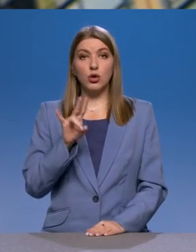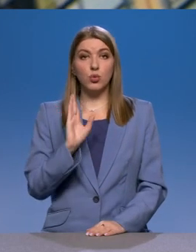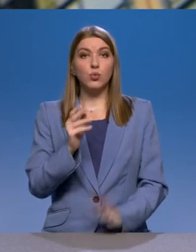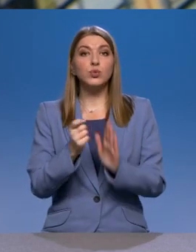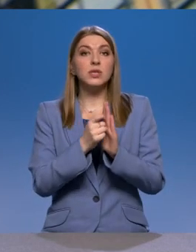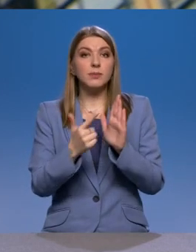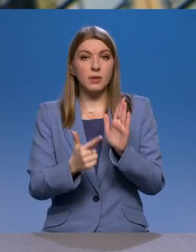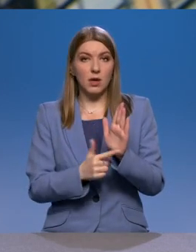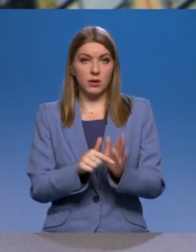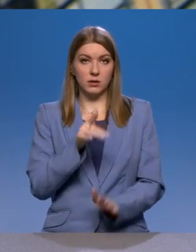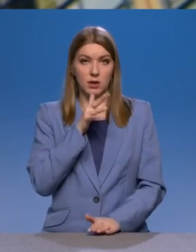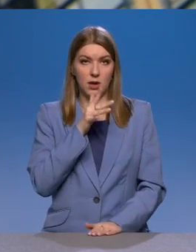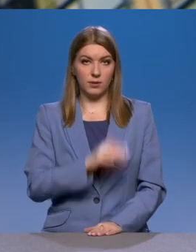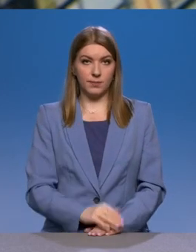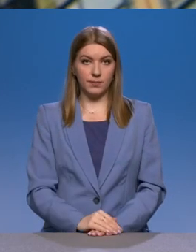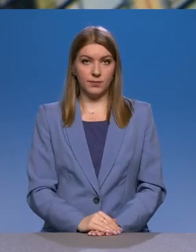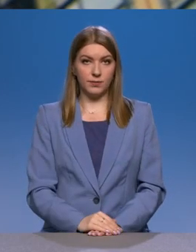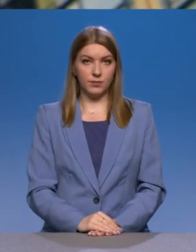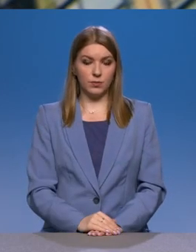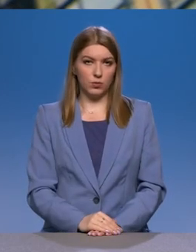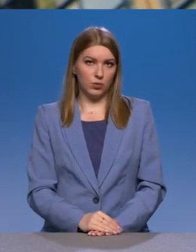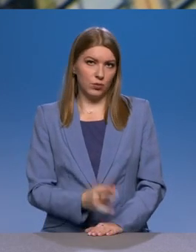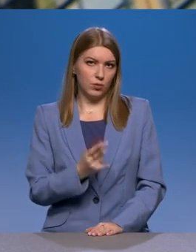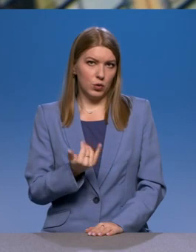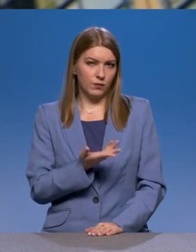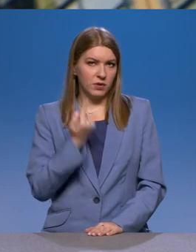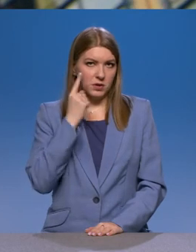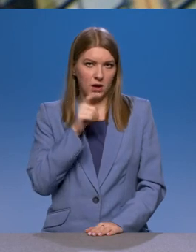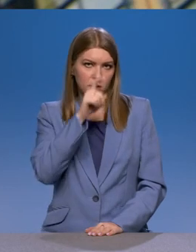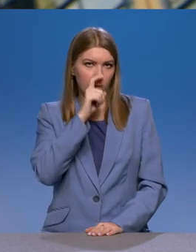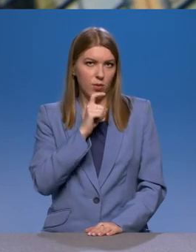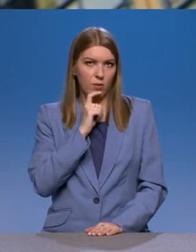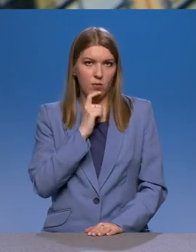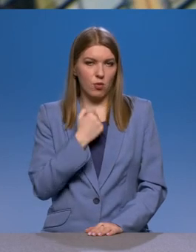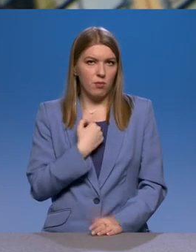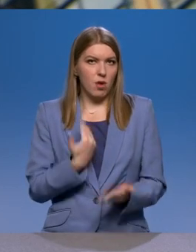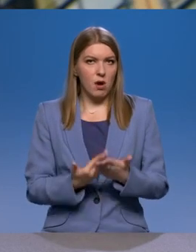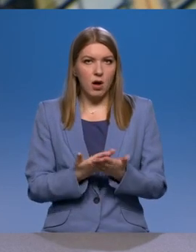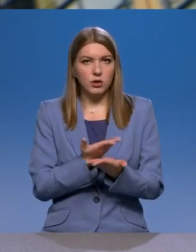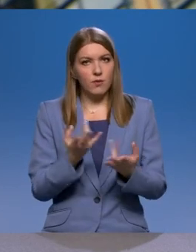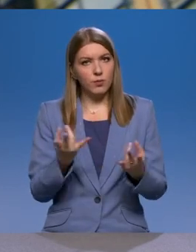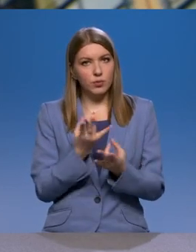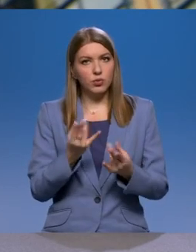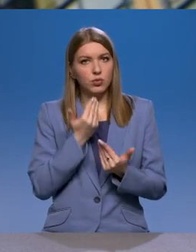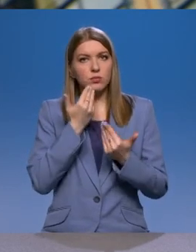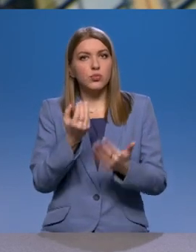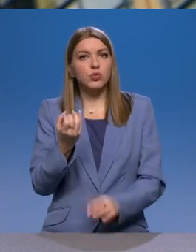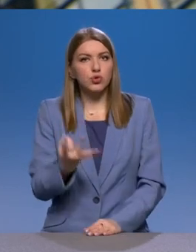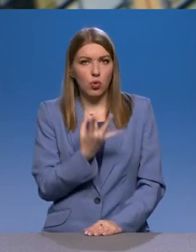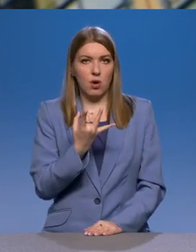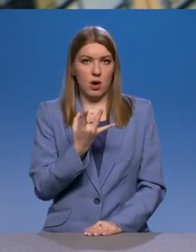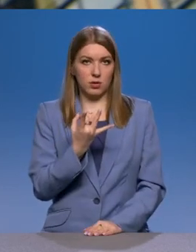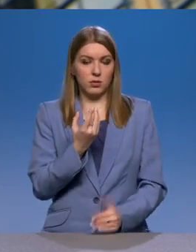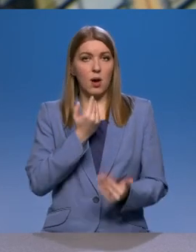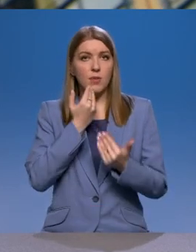17. Ну, вы знаете, я не понимаю. Мне кажется, вам надо все-таки обратиться еще раз,